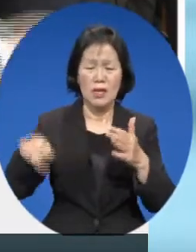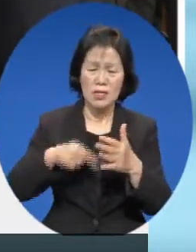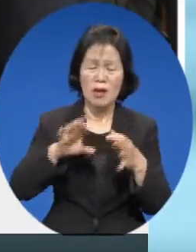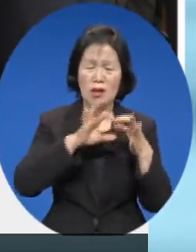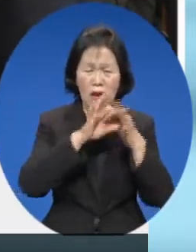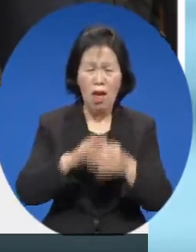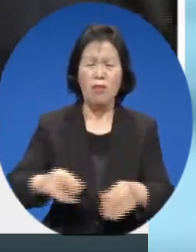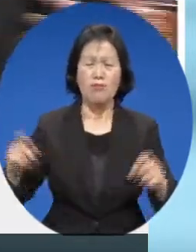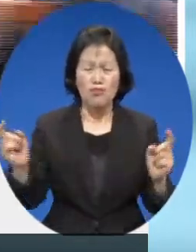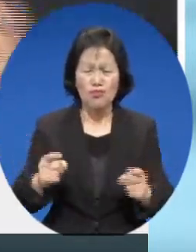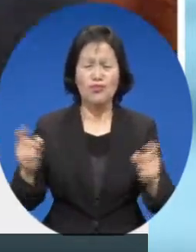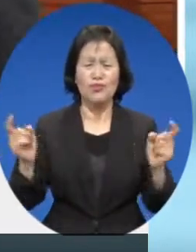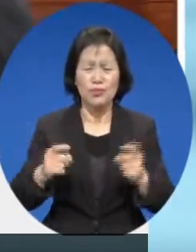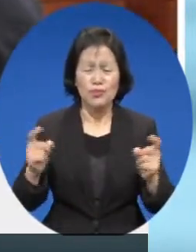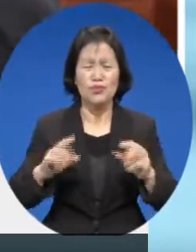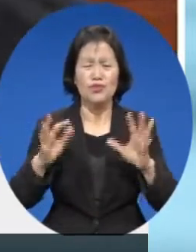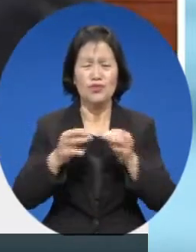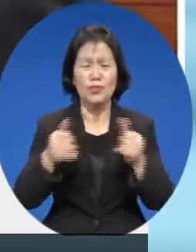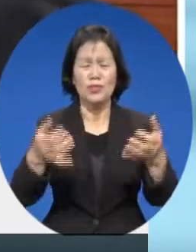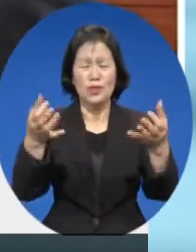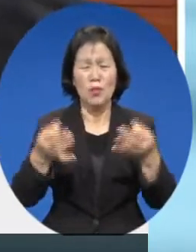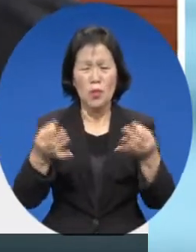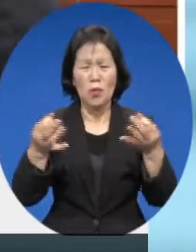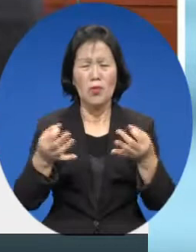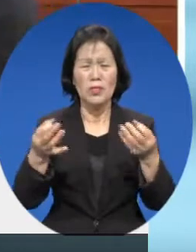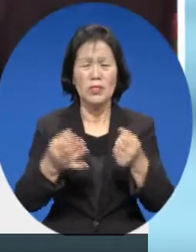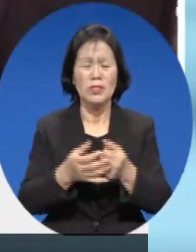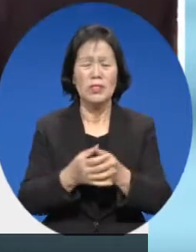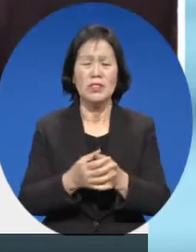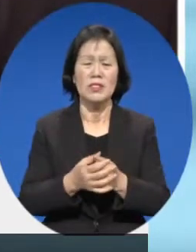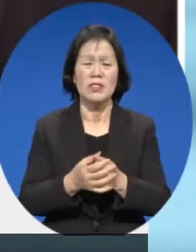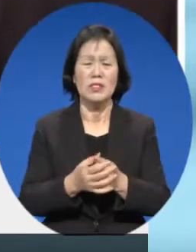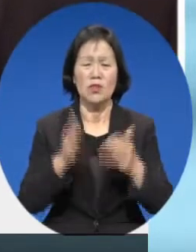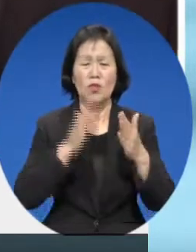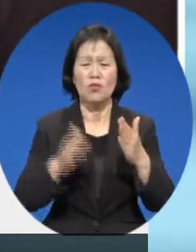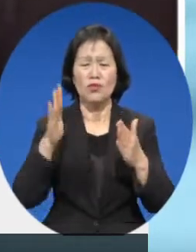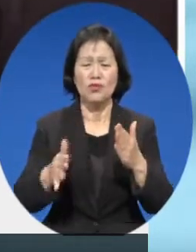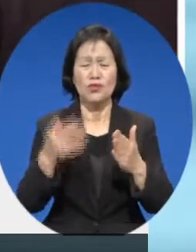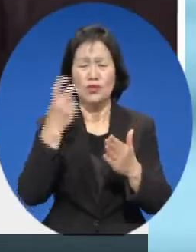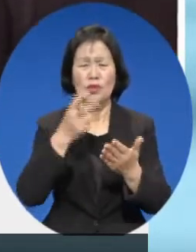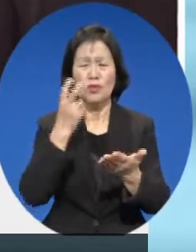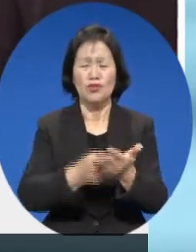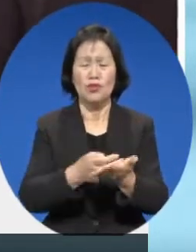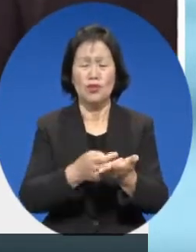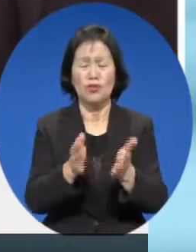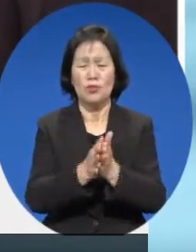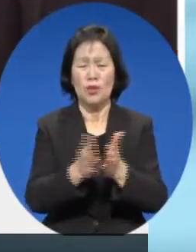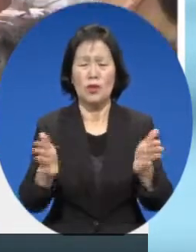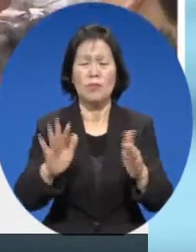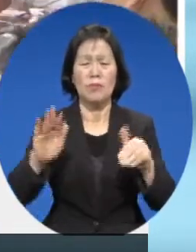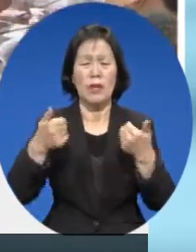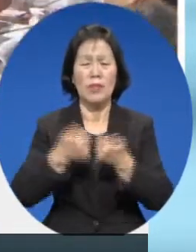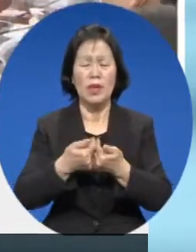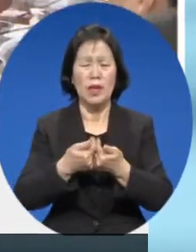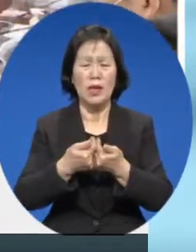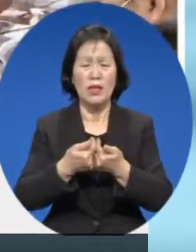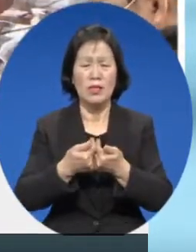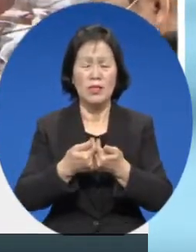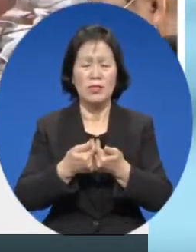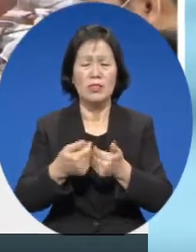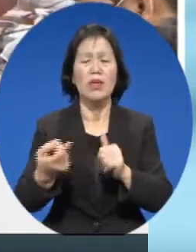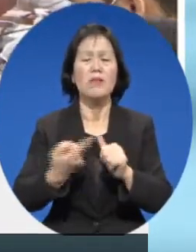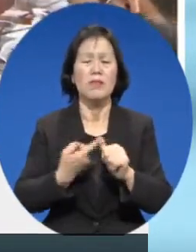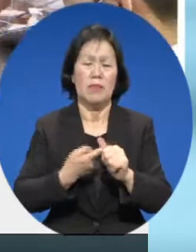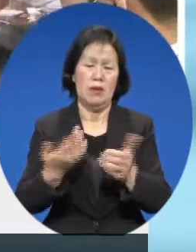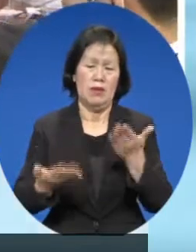언쟁을 벌이고 국민들이 다수가 원한 압도적 다수가 나는 검술 출범을 반대하는 것은 그 자체로 비판받아 마땅한